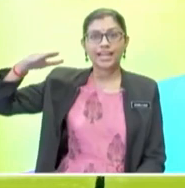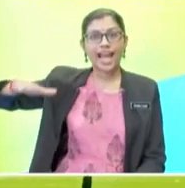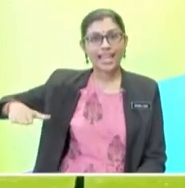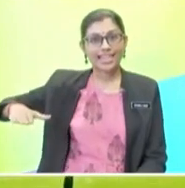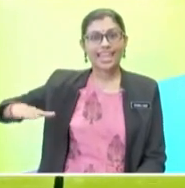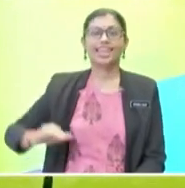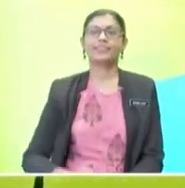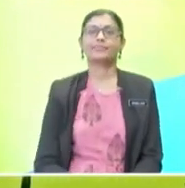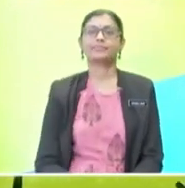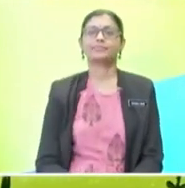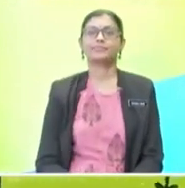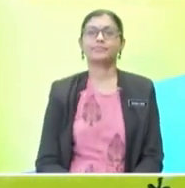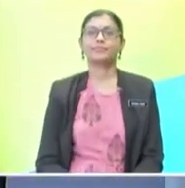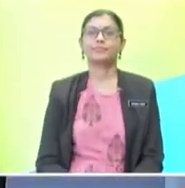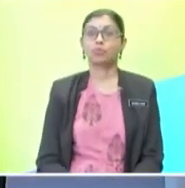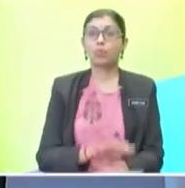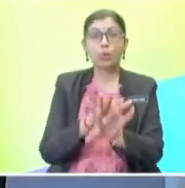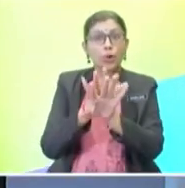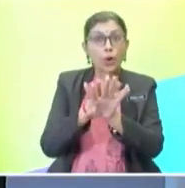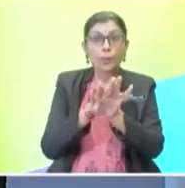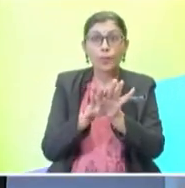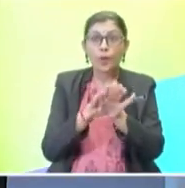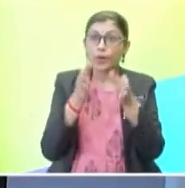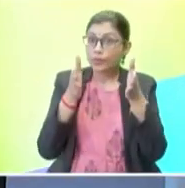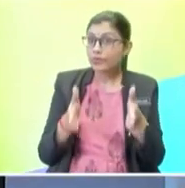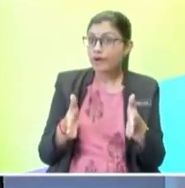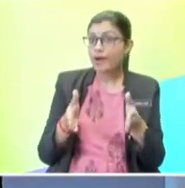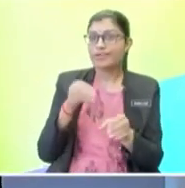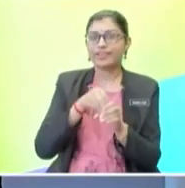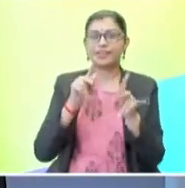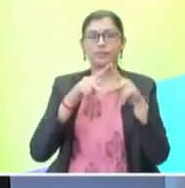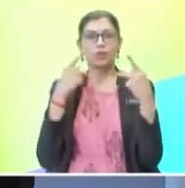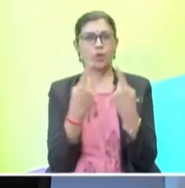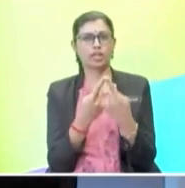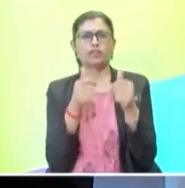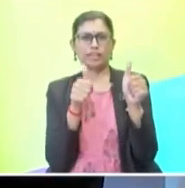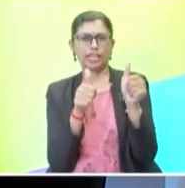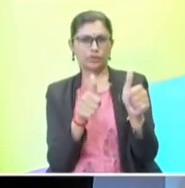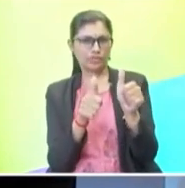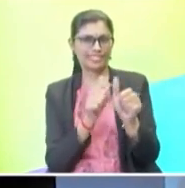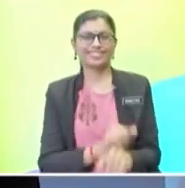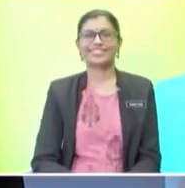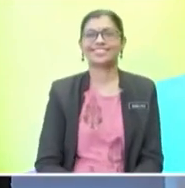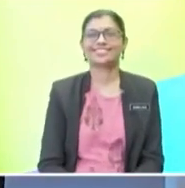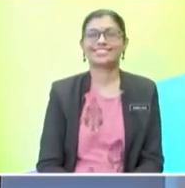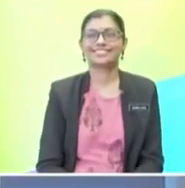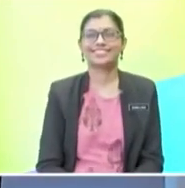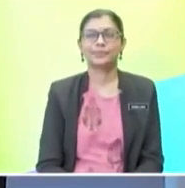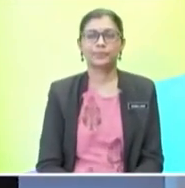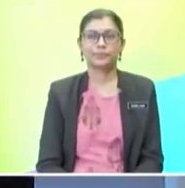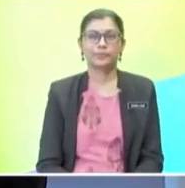cikgu. Wah, meriah keluarga Amar. Ramai ahli anggota keluarga Amar kan? Okey, jadi itulah anggota ahli